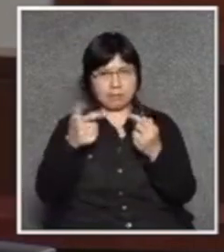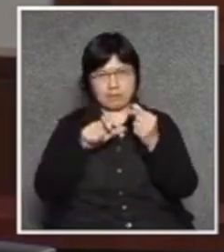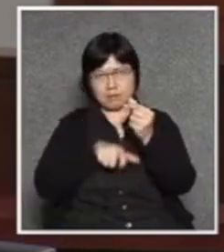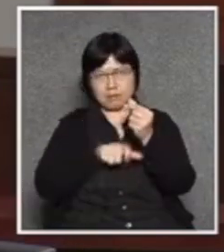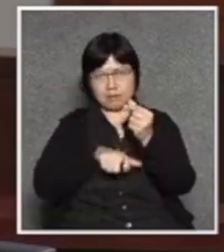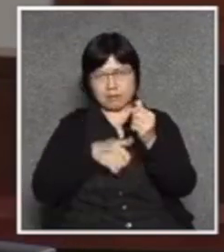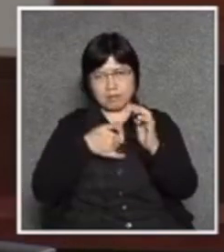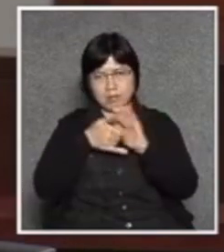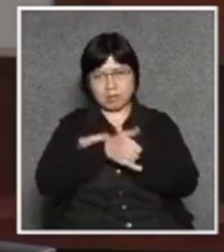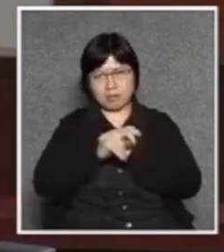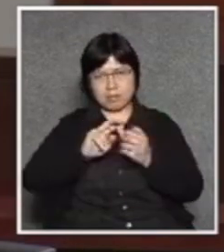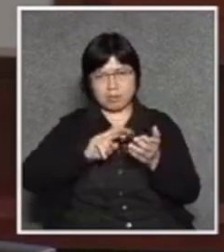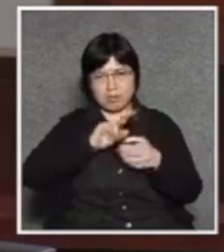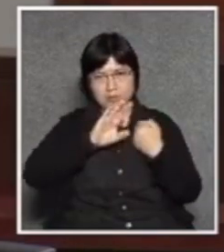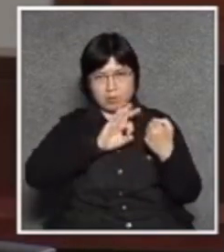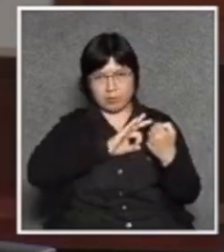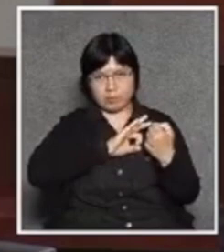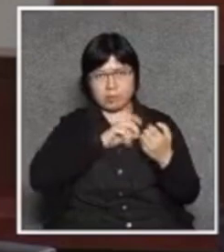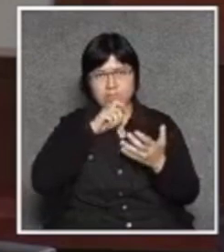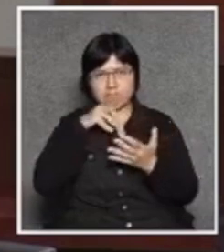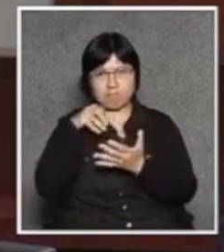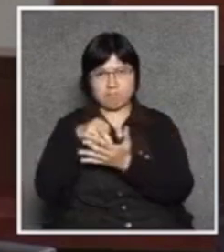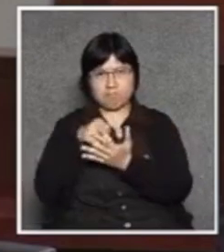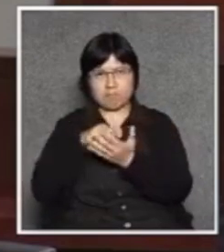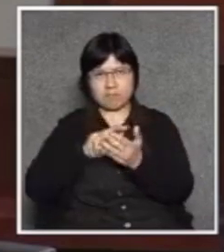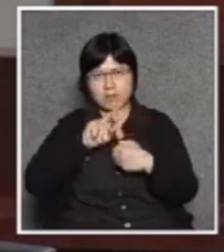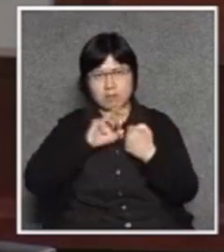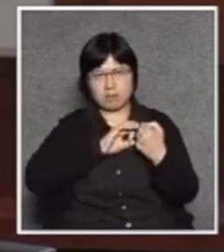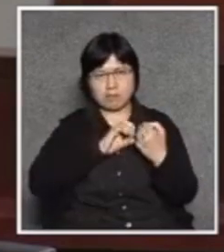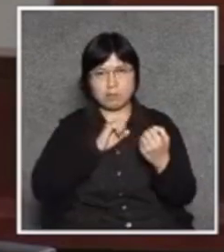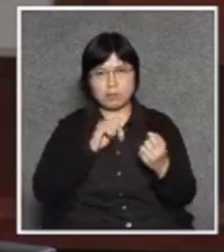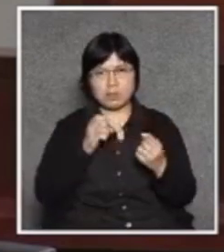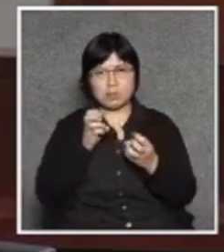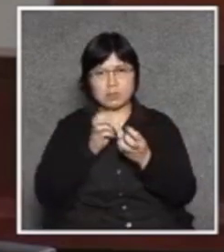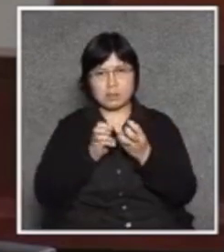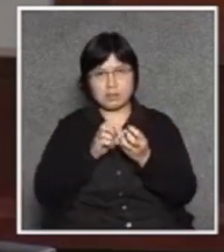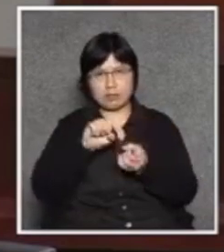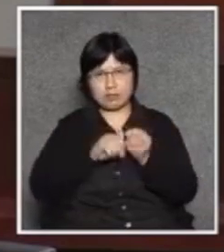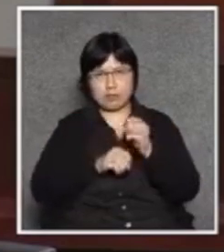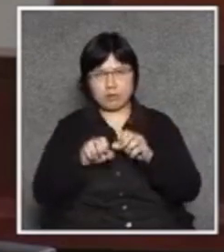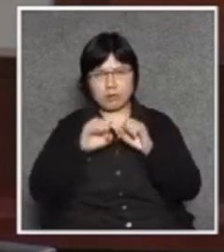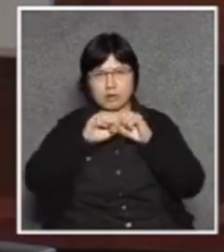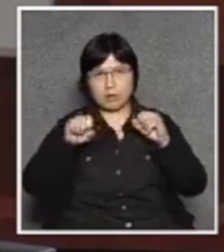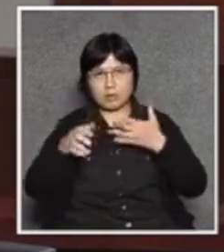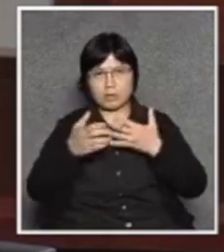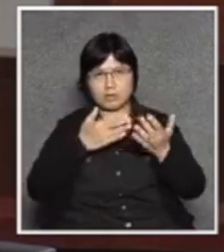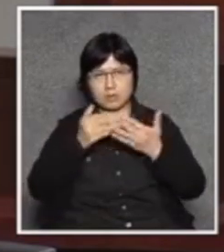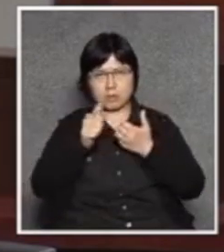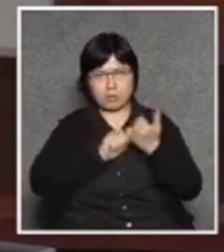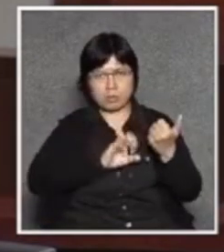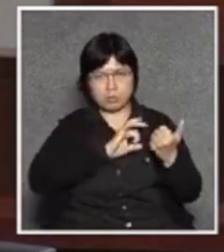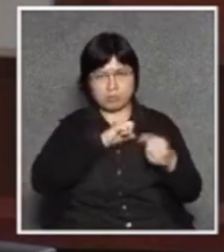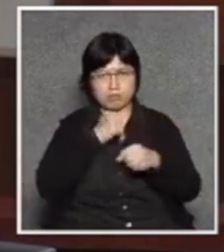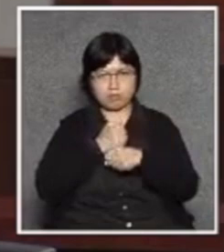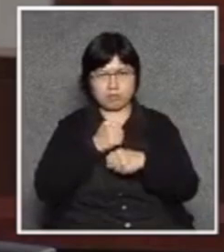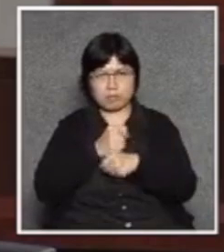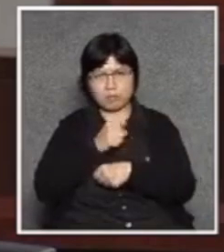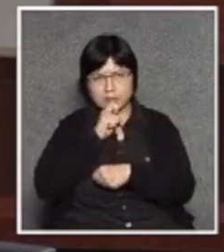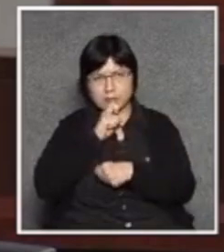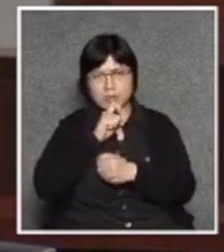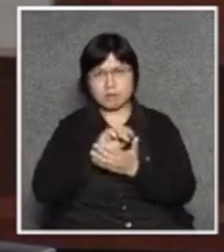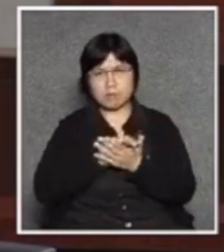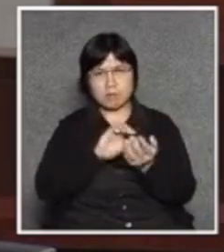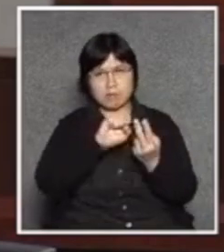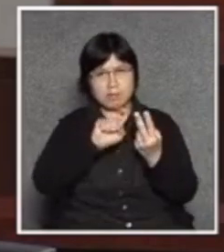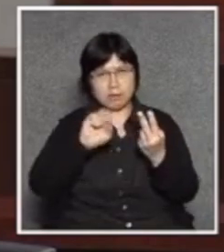入立法會，亦有參與立法會資訊科技廣播事務委員會的工作。 並且由